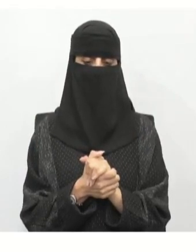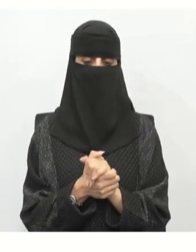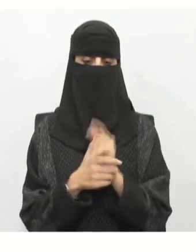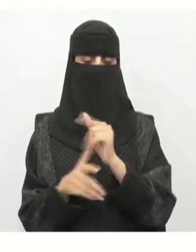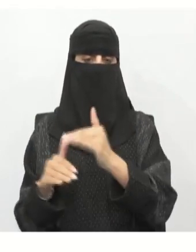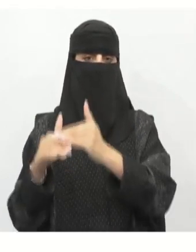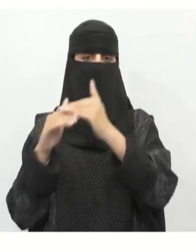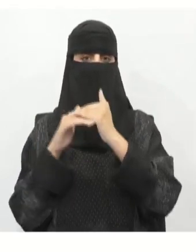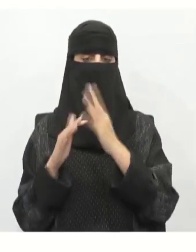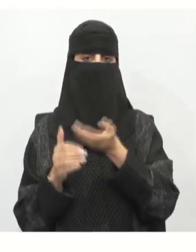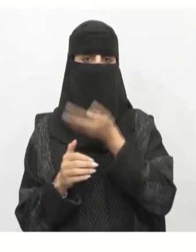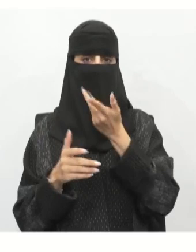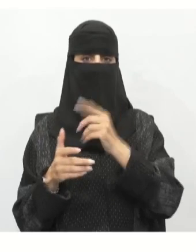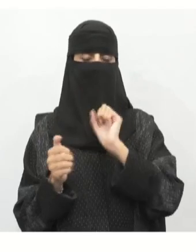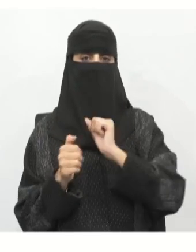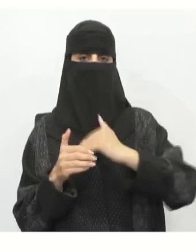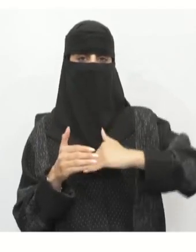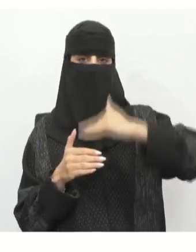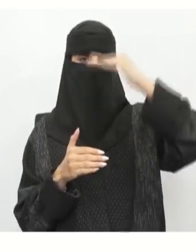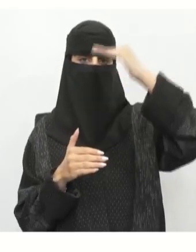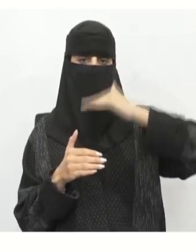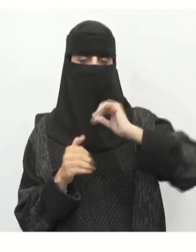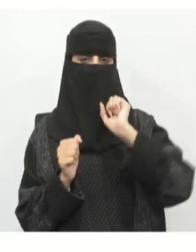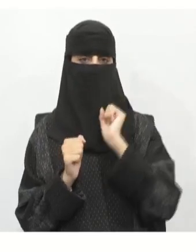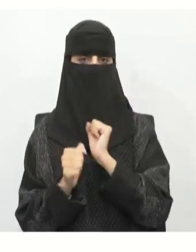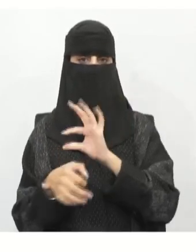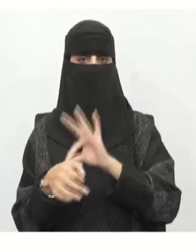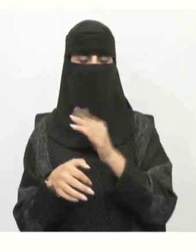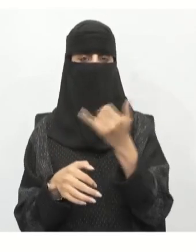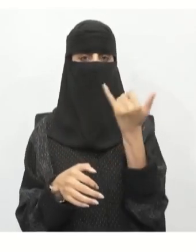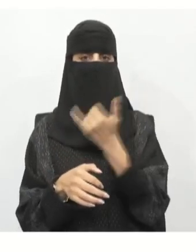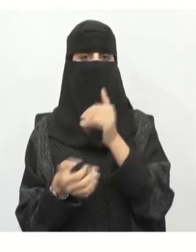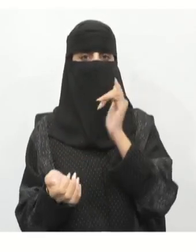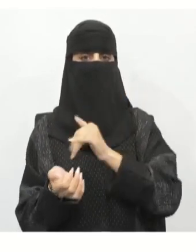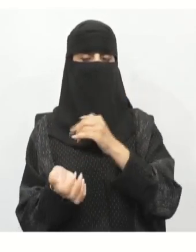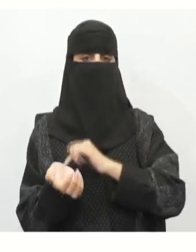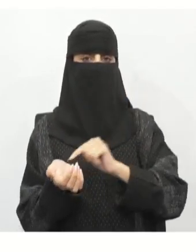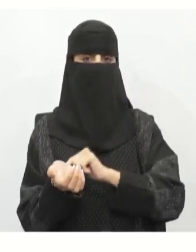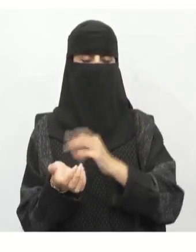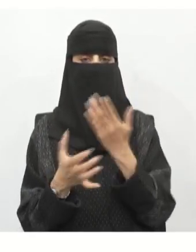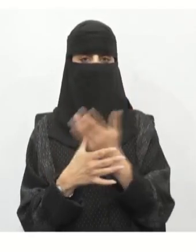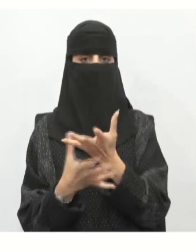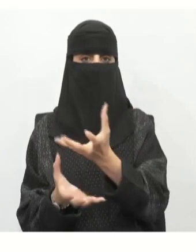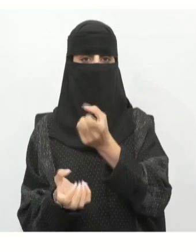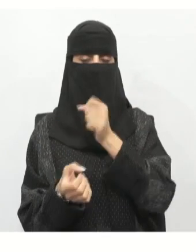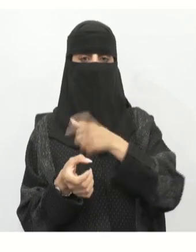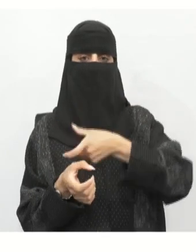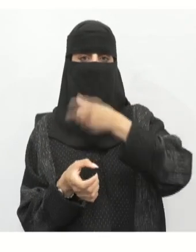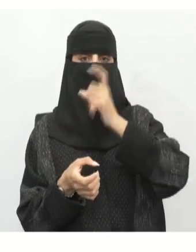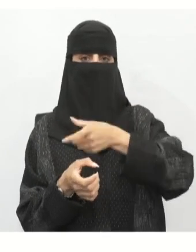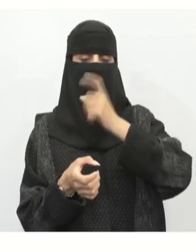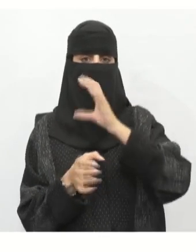تساعد على تنظيم حراره الجسم وهي ضروريه لخلايا الجسم ناخذها من ماء الشرب